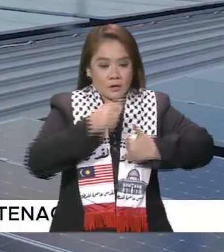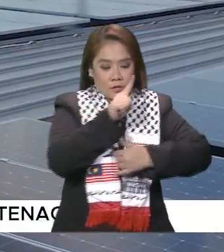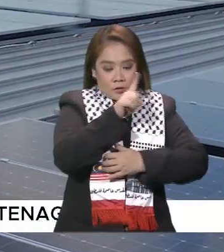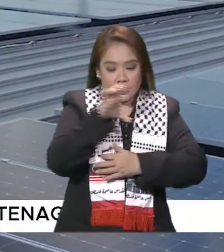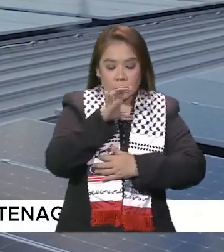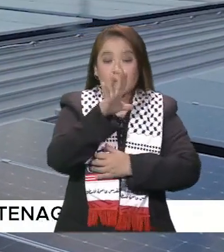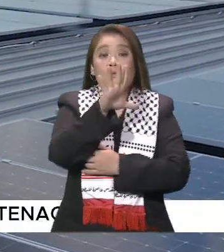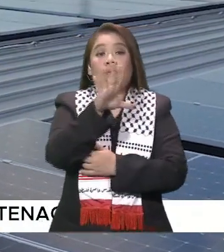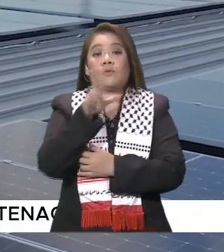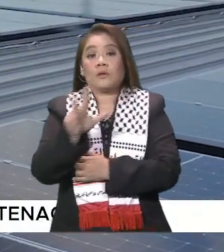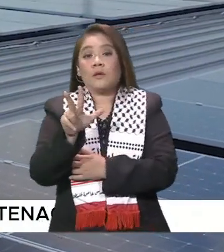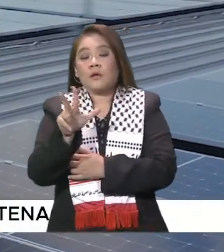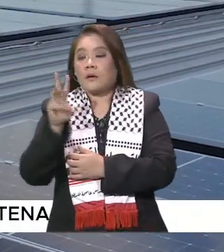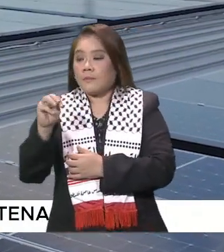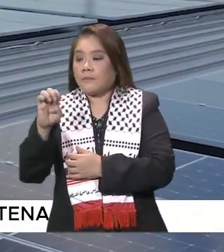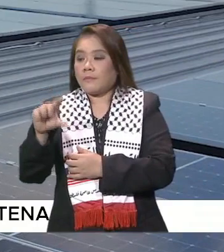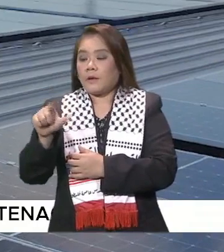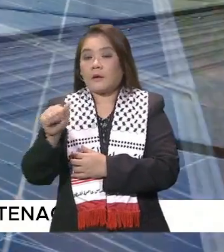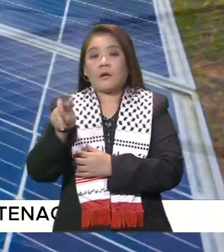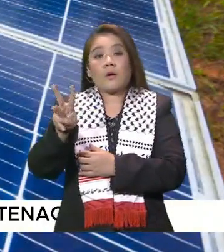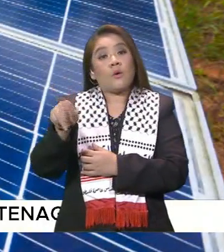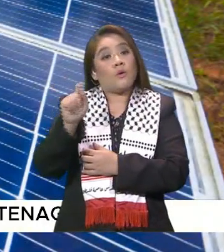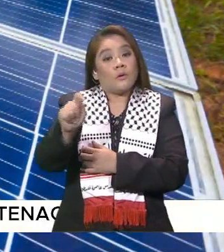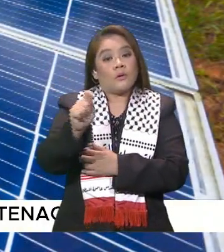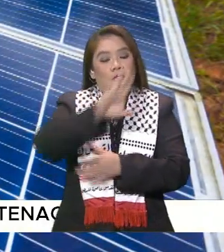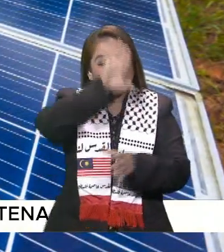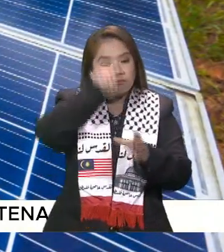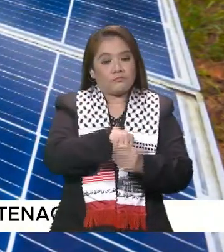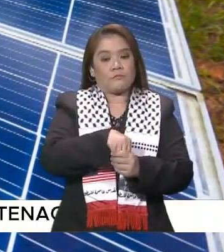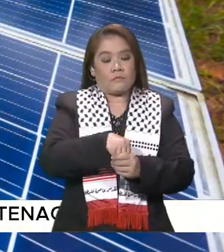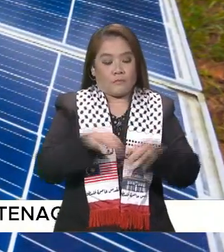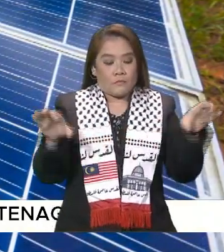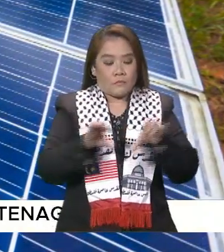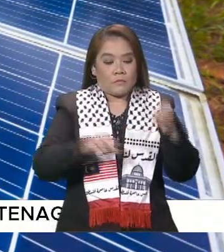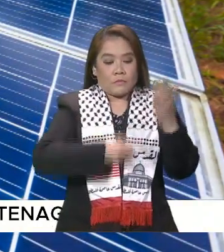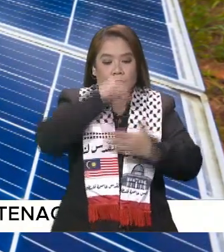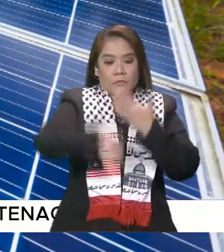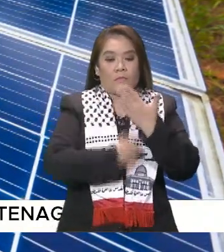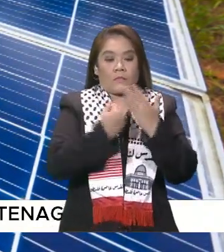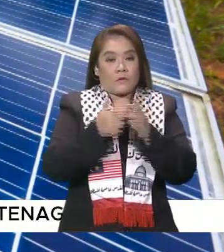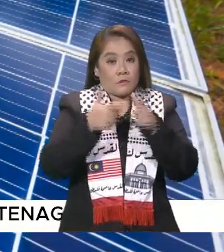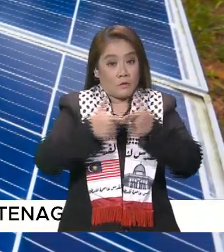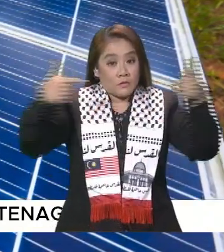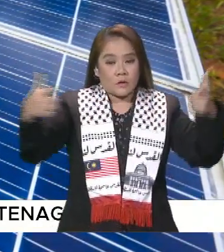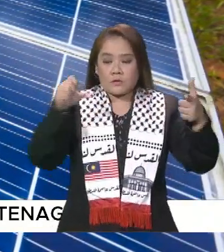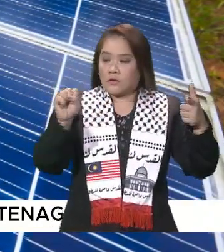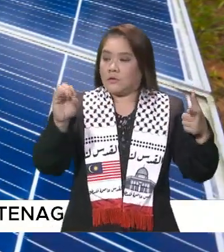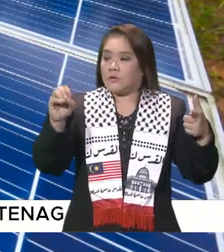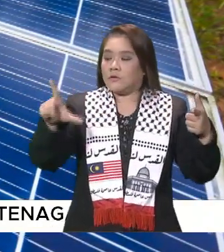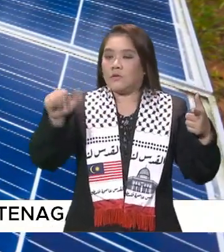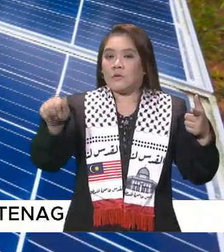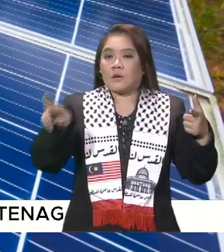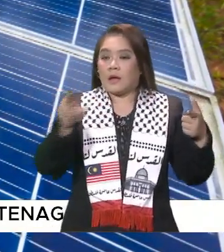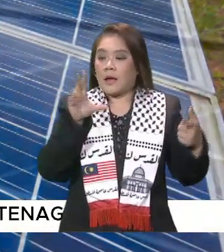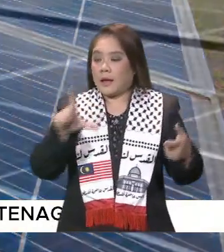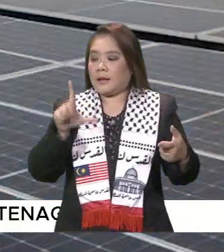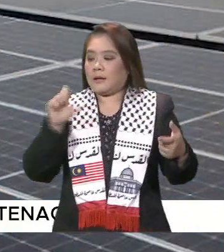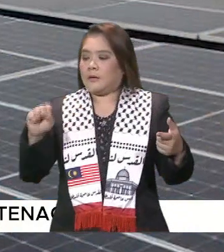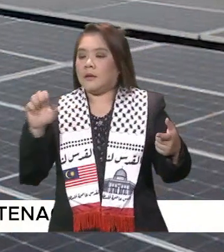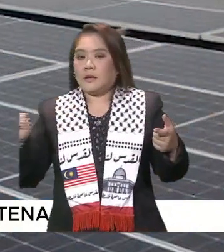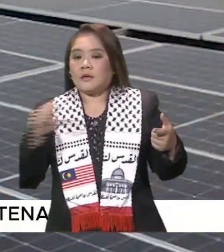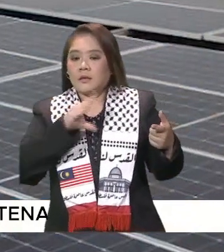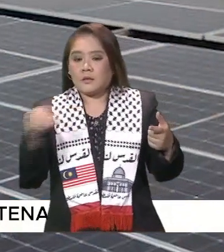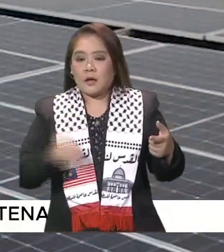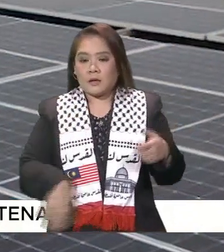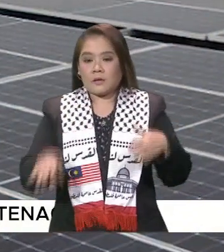153 megawatt yang merangkumi pelaksanaan projek Large Scale Solar LSS dan